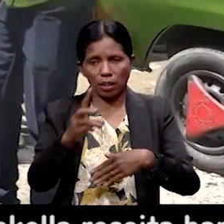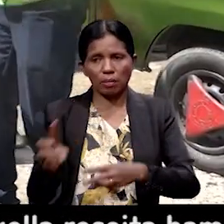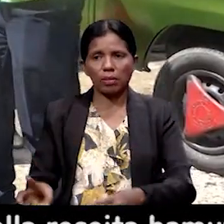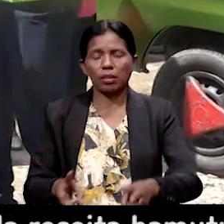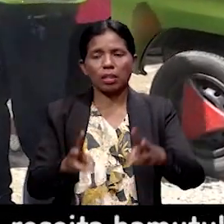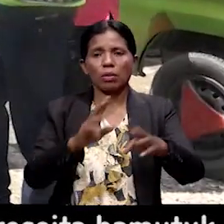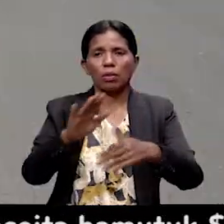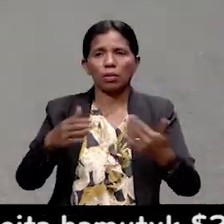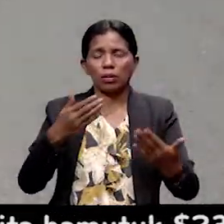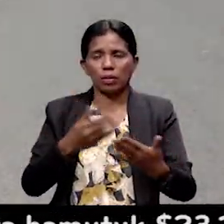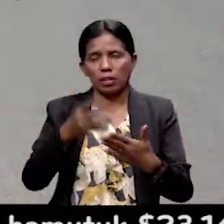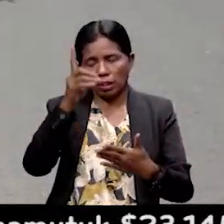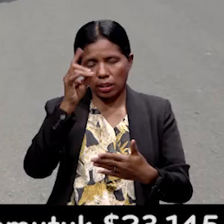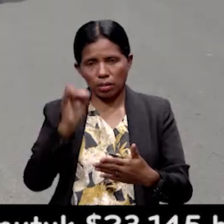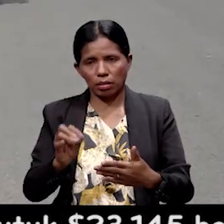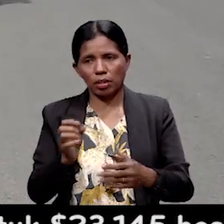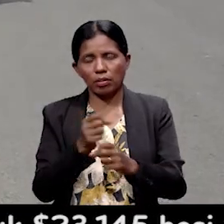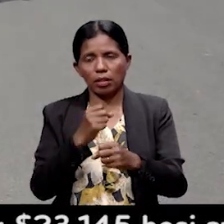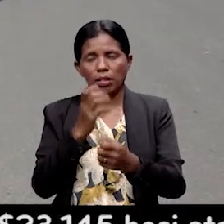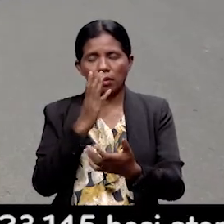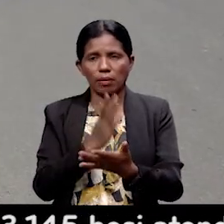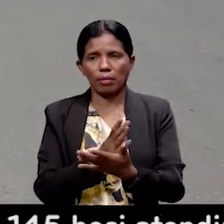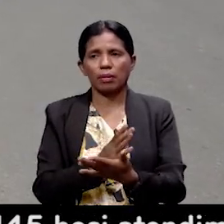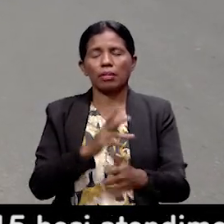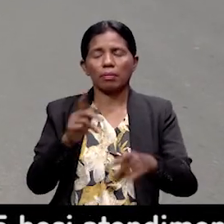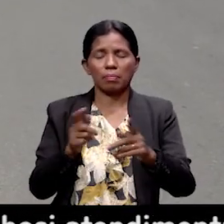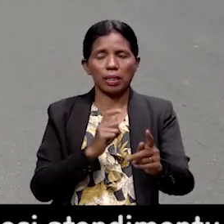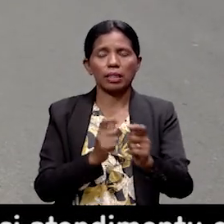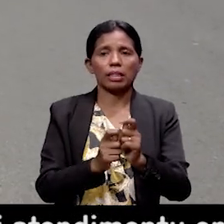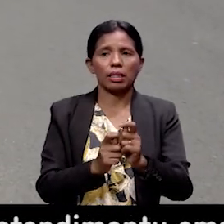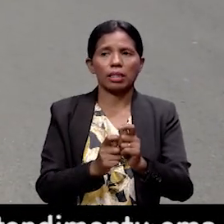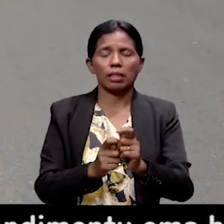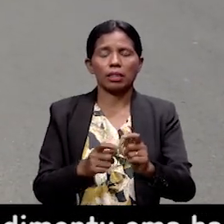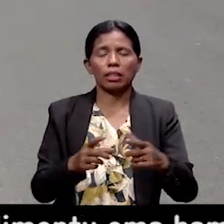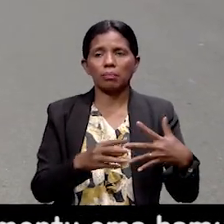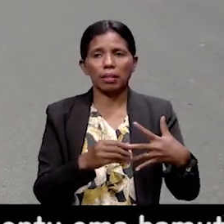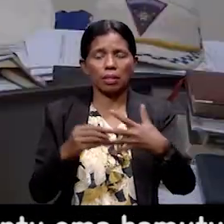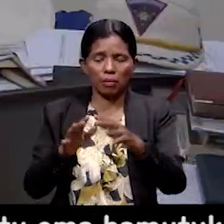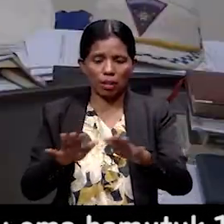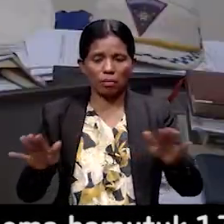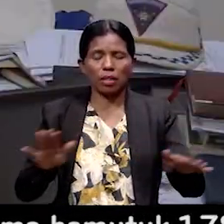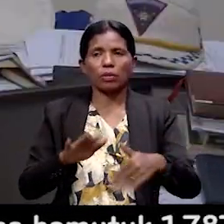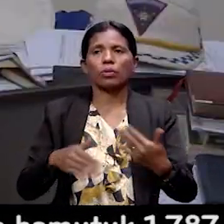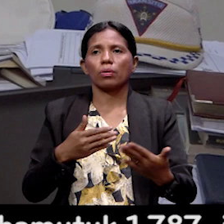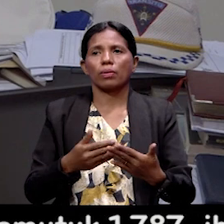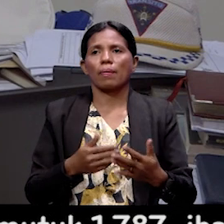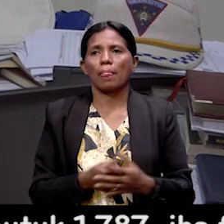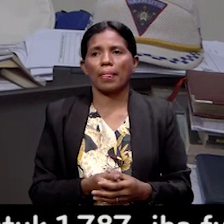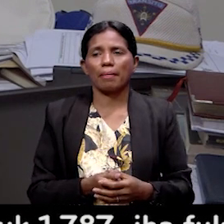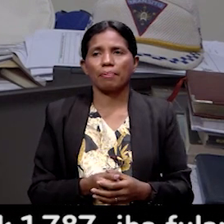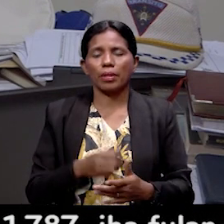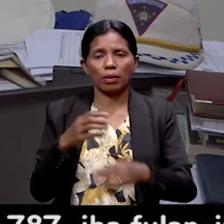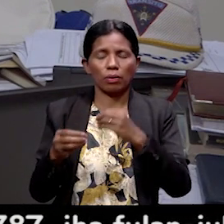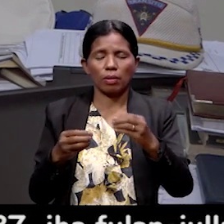publiku iha kapital dili hodi hala prevensaun ba asidente trafiku li liu ba la barek sira. Kona ba falian su sira